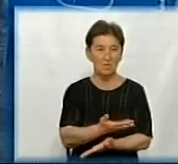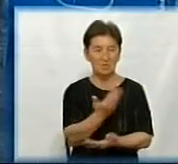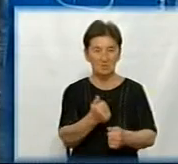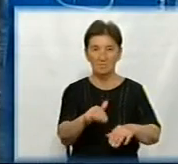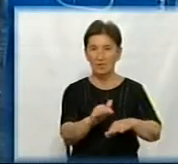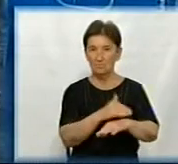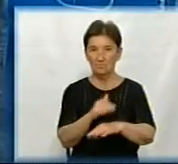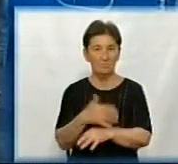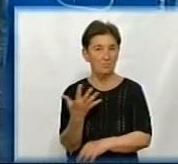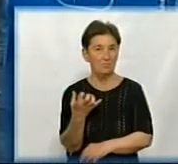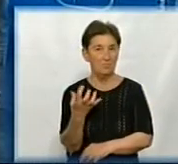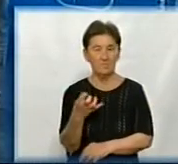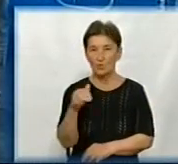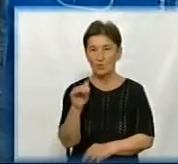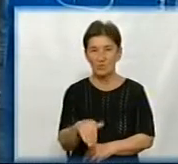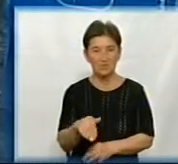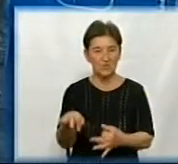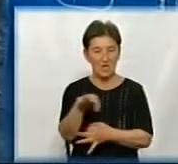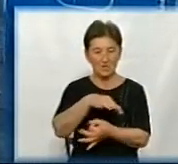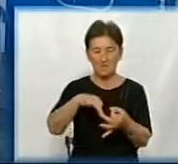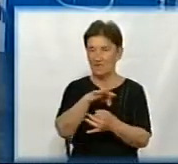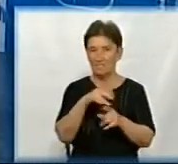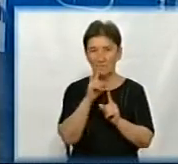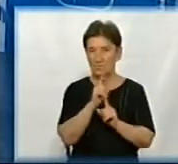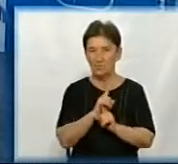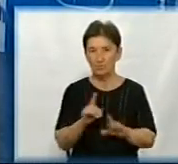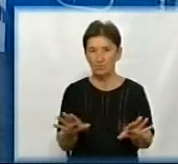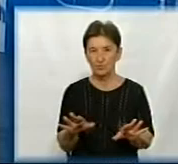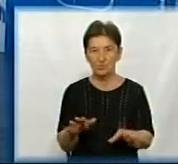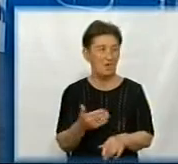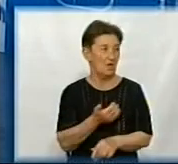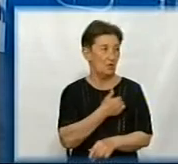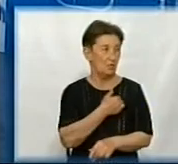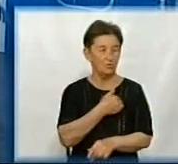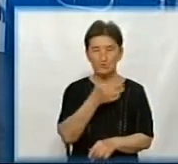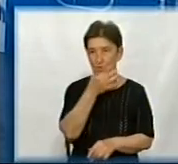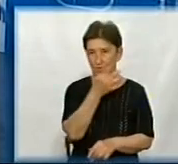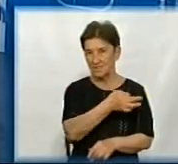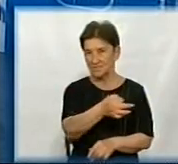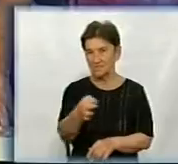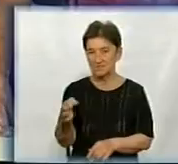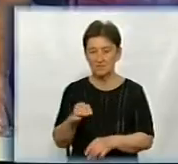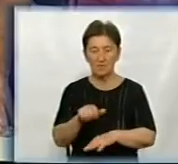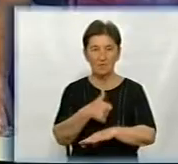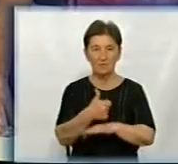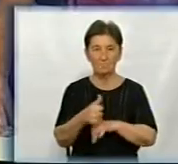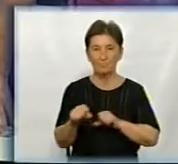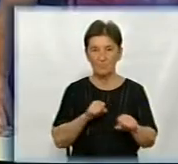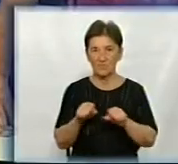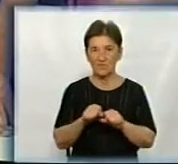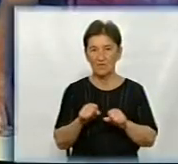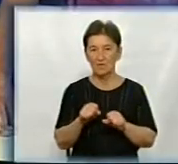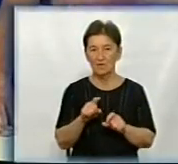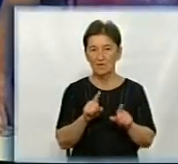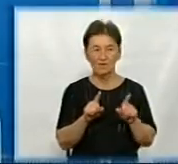колег, 500 тисяч в міському бюджеті зайвими точно не будуть. Ну, так, я хочу додати, що, оскільки я очолював управління, в нас 16